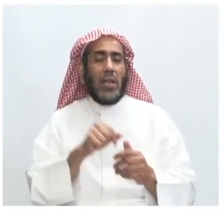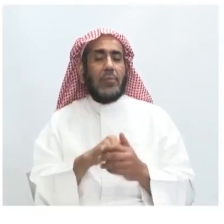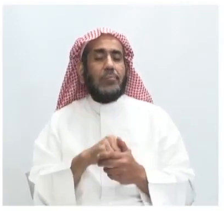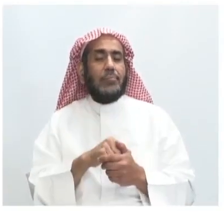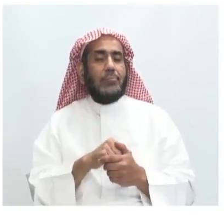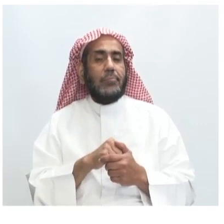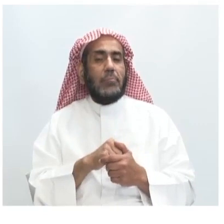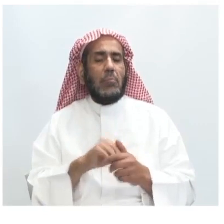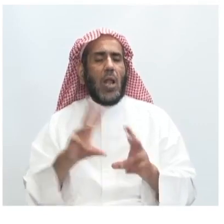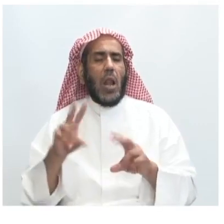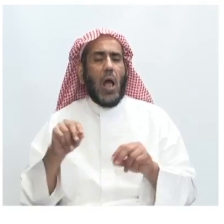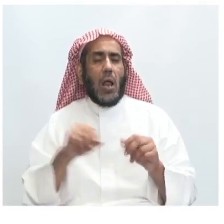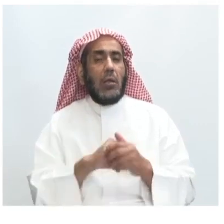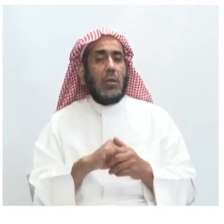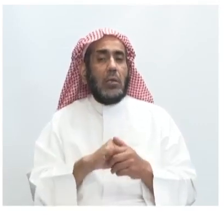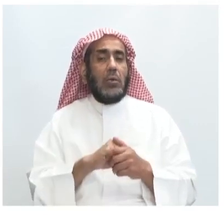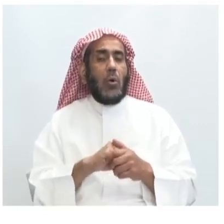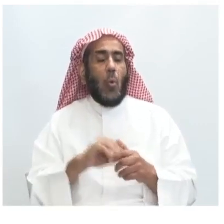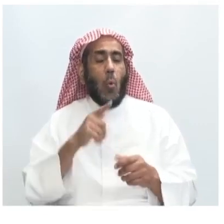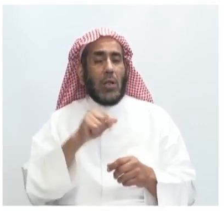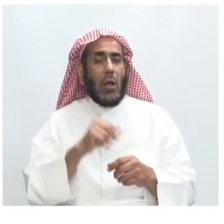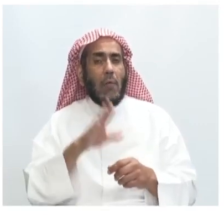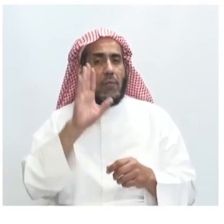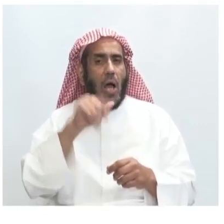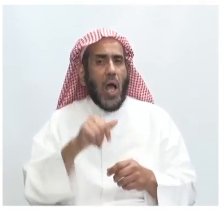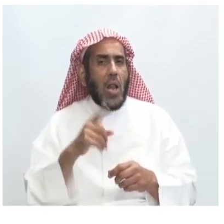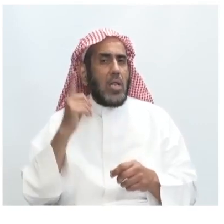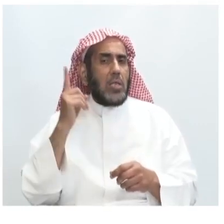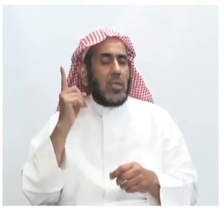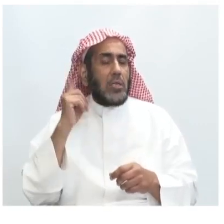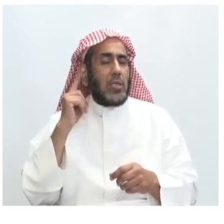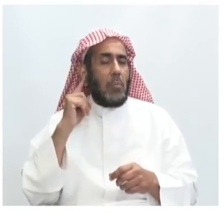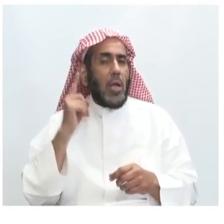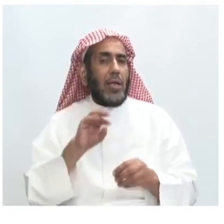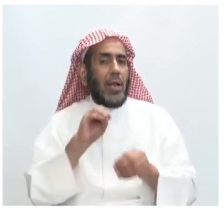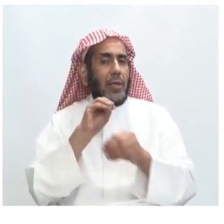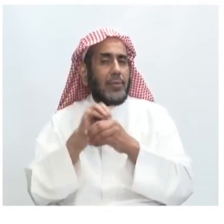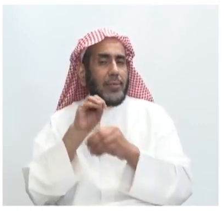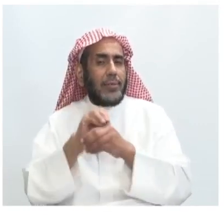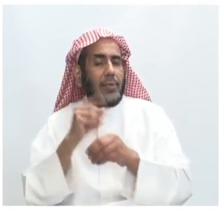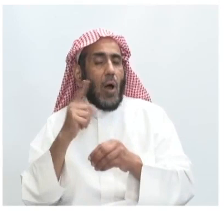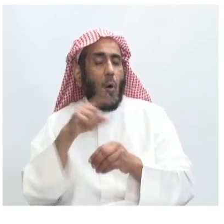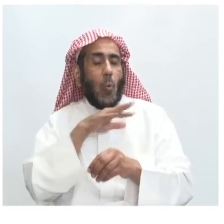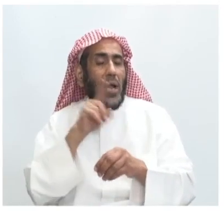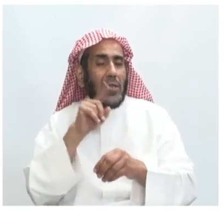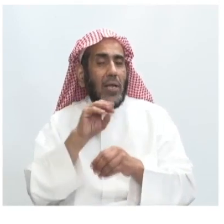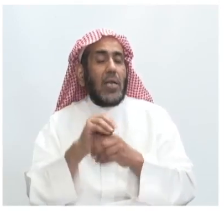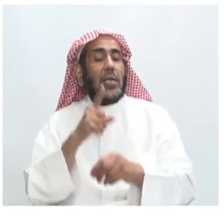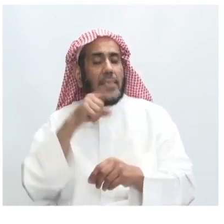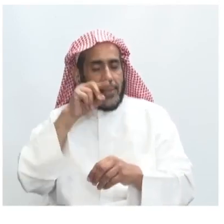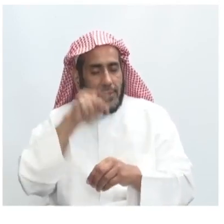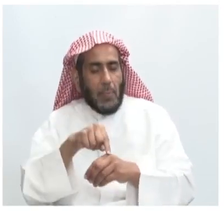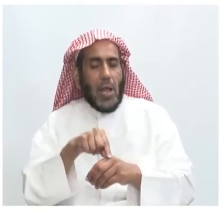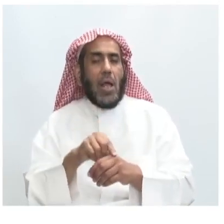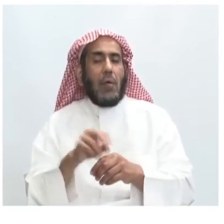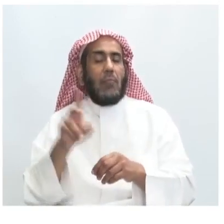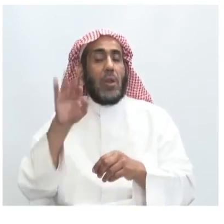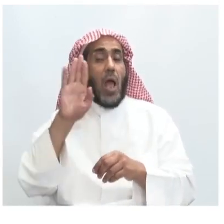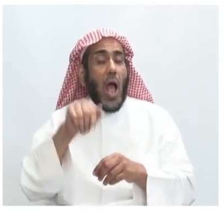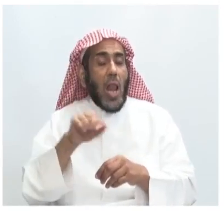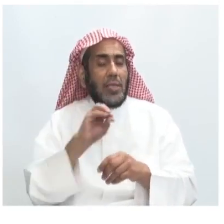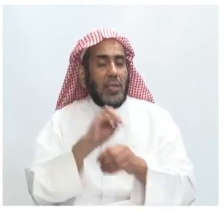مثال اخر كما يقول لك والدك فهل تستمع الى نصيحتي هل تستمع الى معنى استمع اليها بمعنى